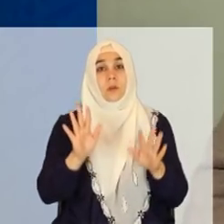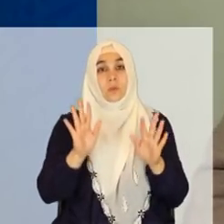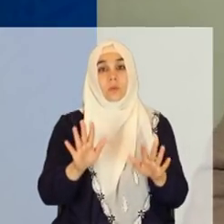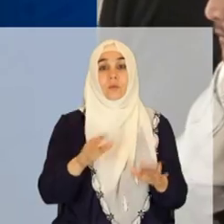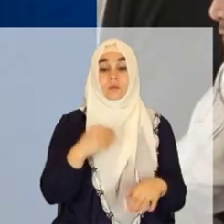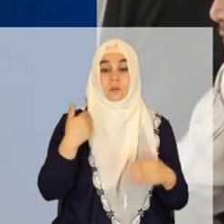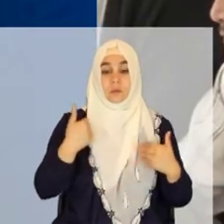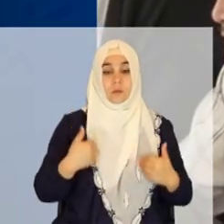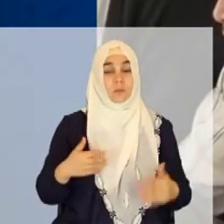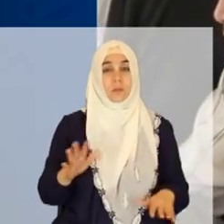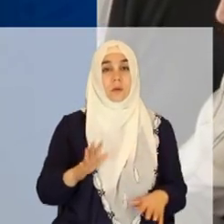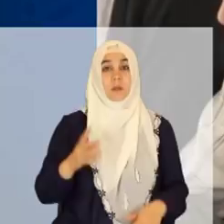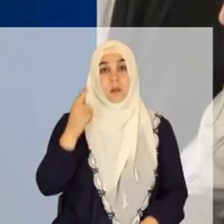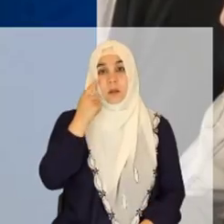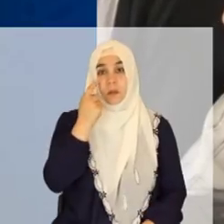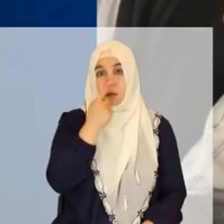o'zi